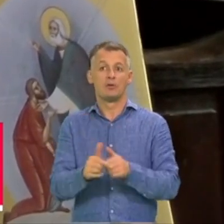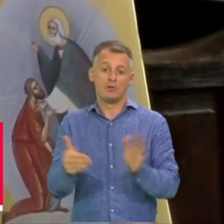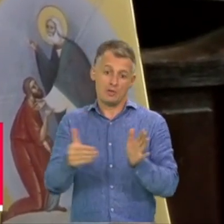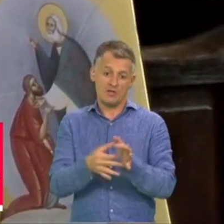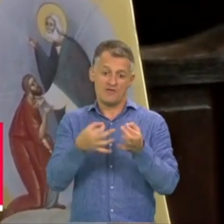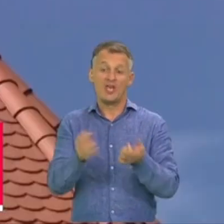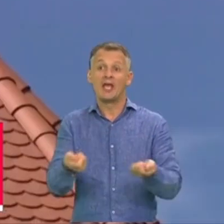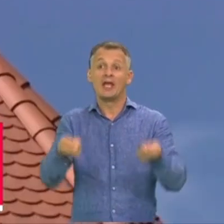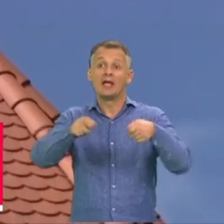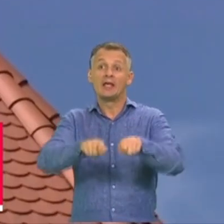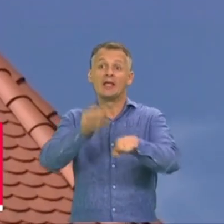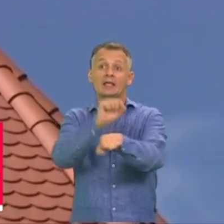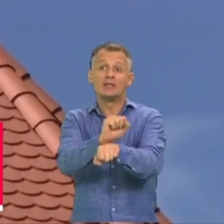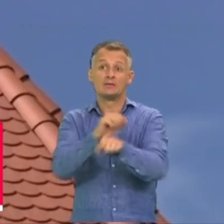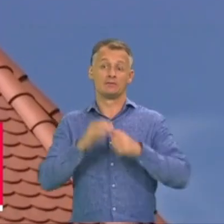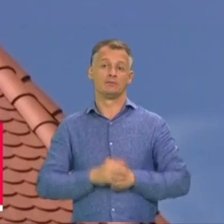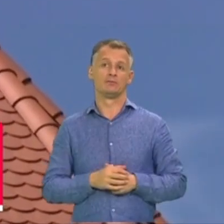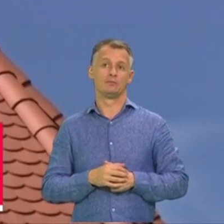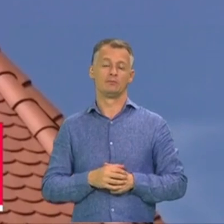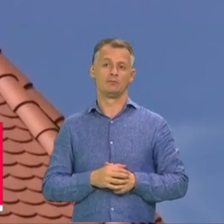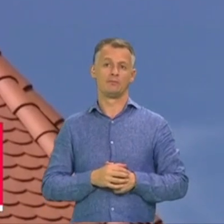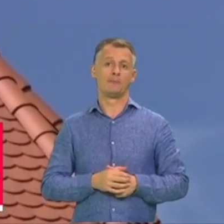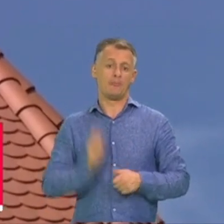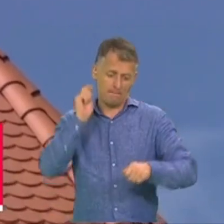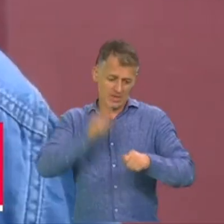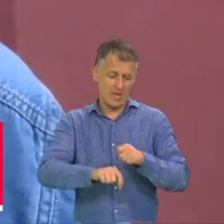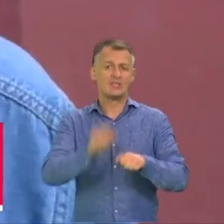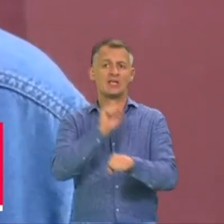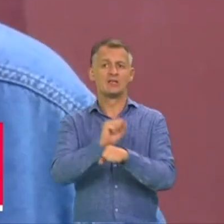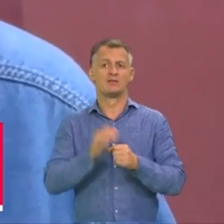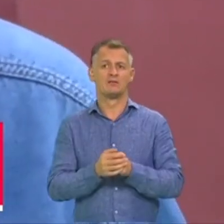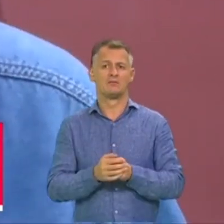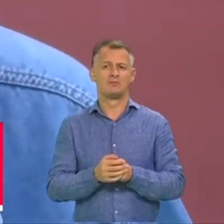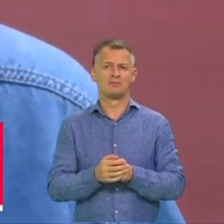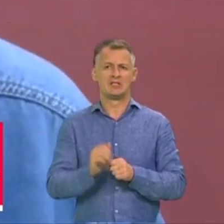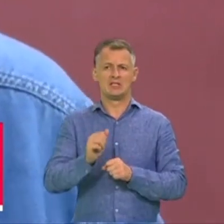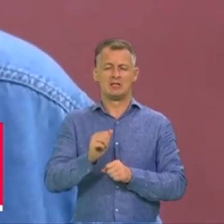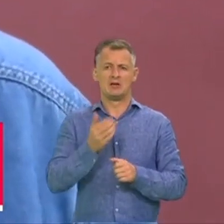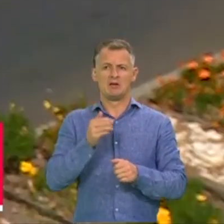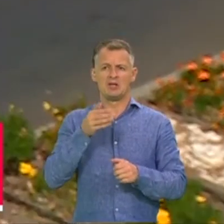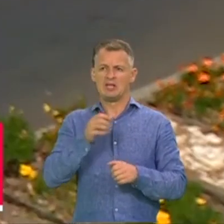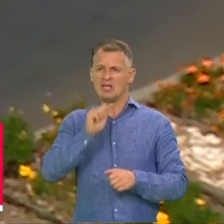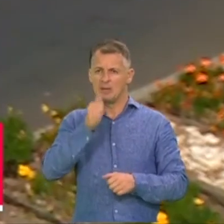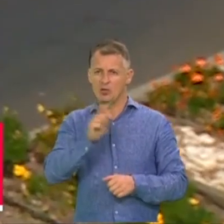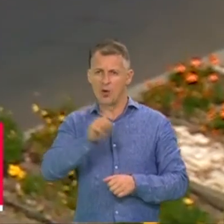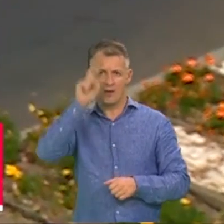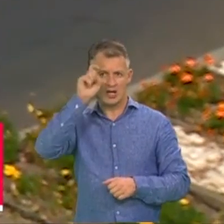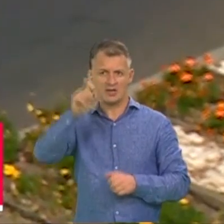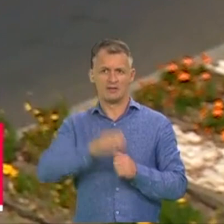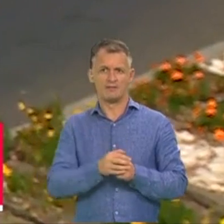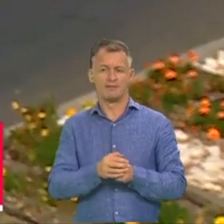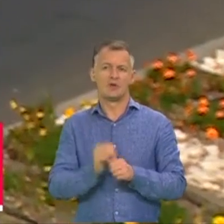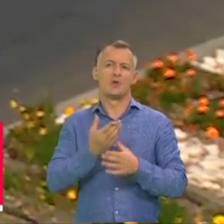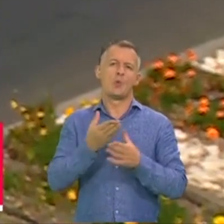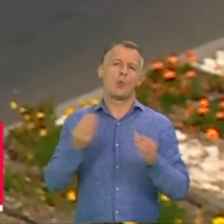fie? Trebuie închis, să-i pedeapsă. În nimic n-ai încredere. Aparent, tentații